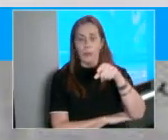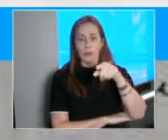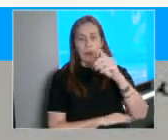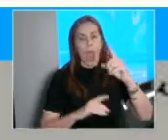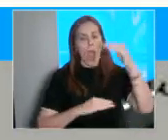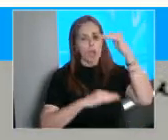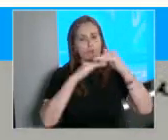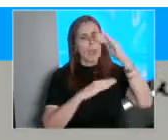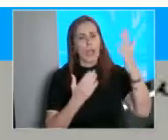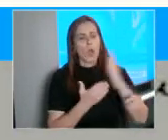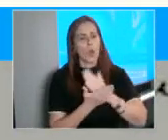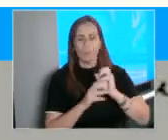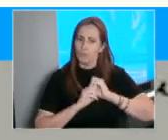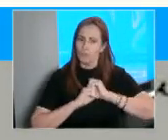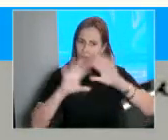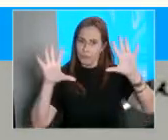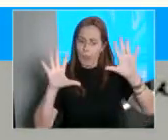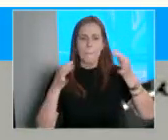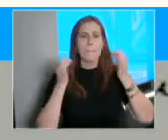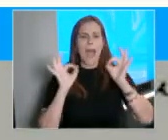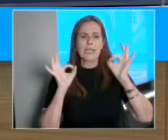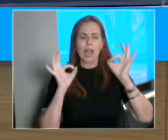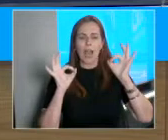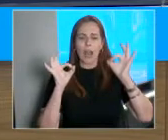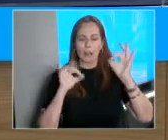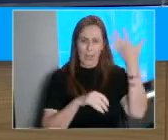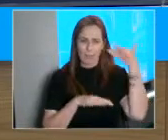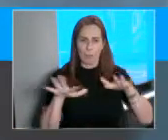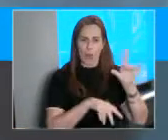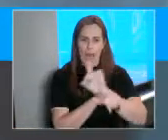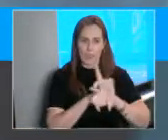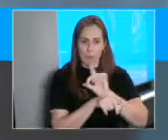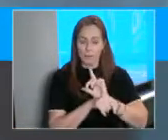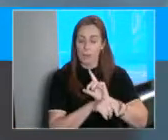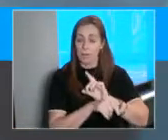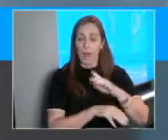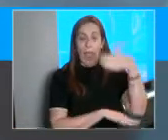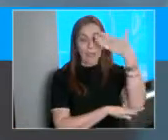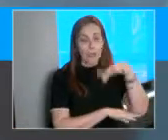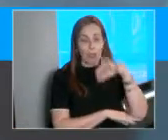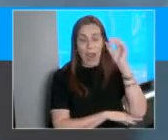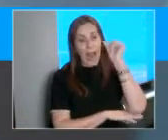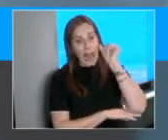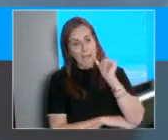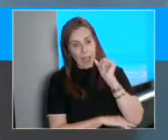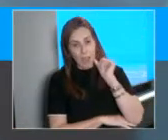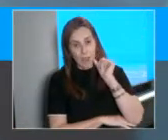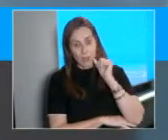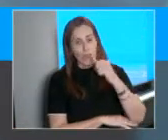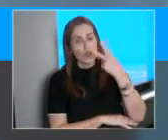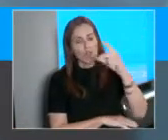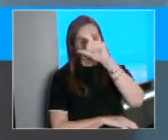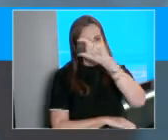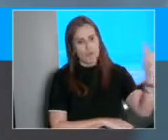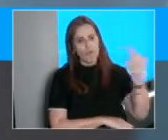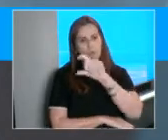מעמדיו נקבעו ופורסמו בהצהרה הרשמית של מועצת המדינה הזמנית. הדגל שנבחר לבן ועליו שני